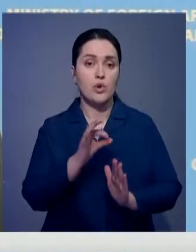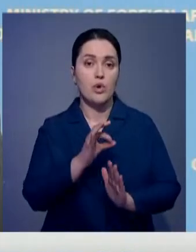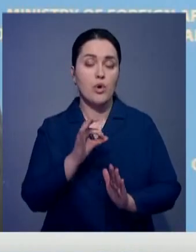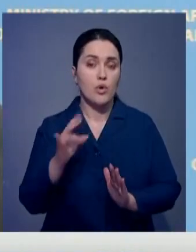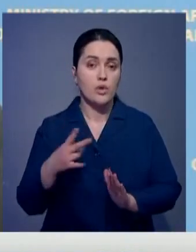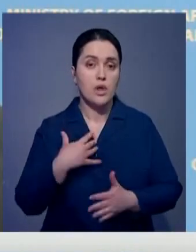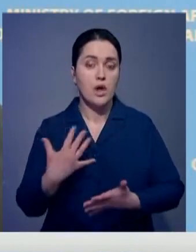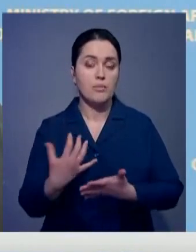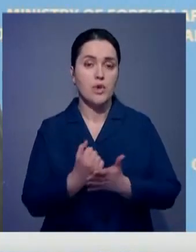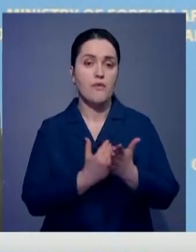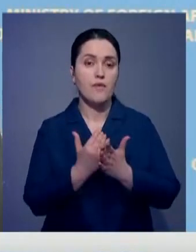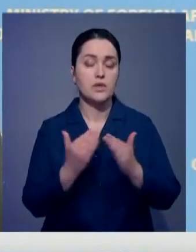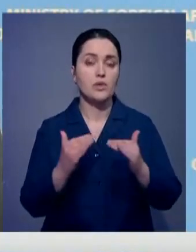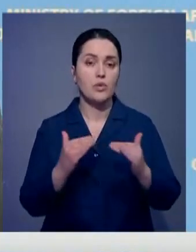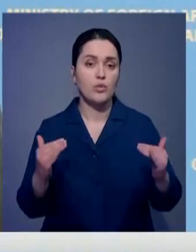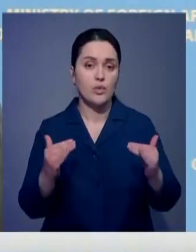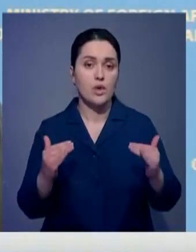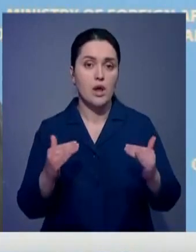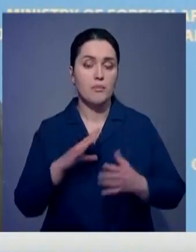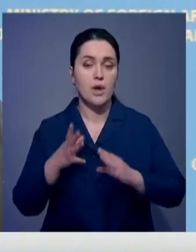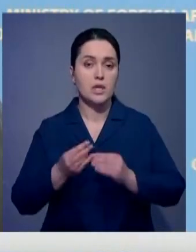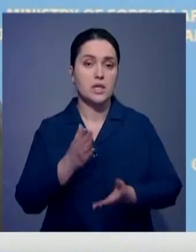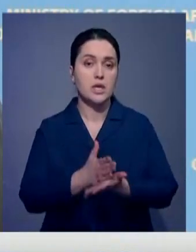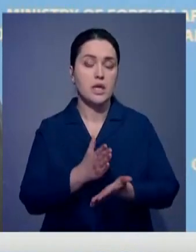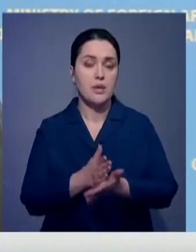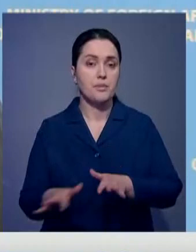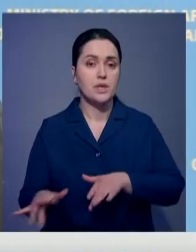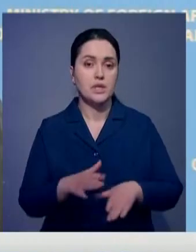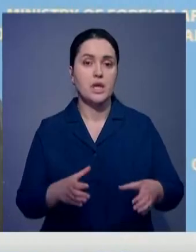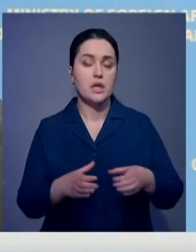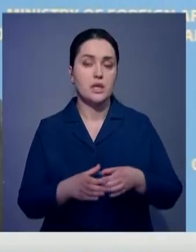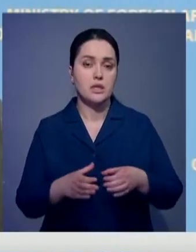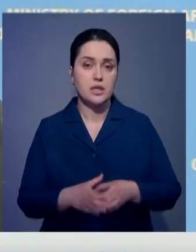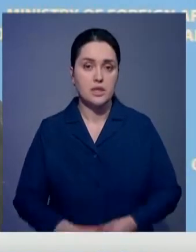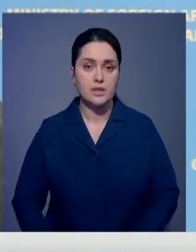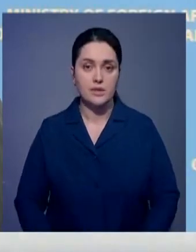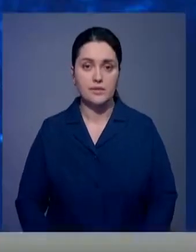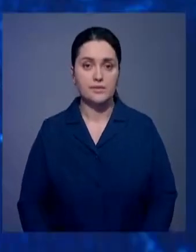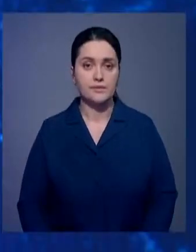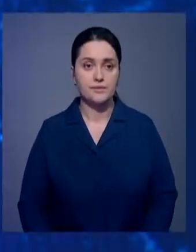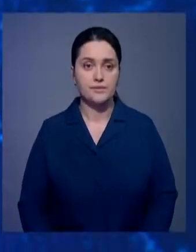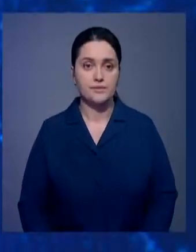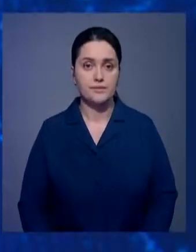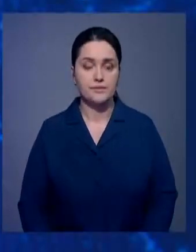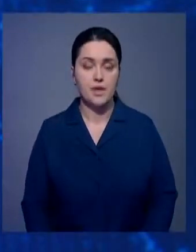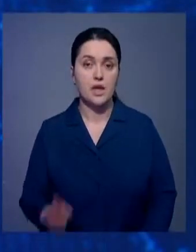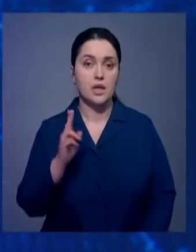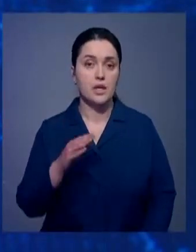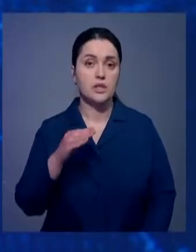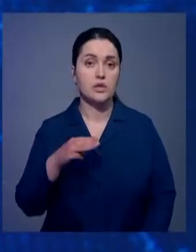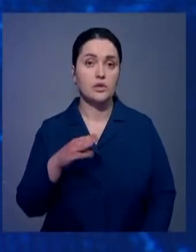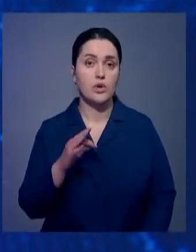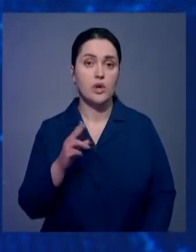достичь высокого уровня взаимодействия по всем направлениям деятельности организации. Касым-Жомарт